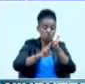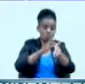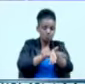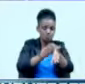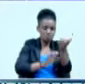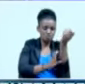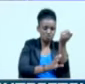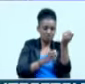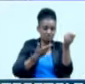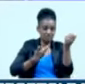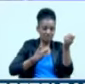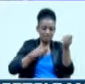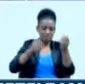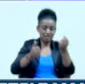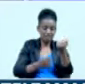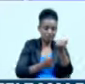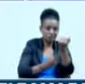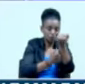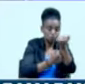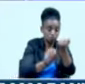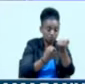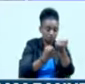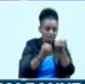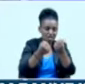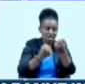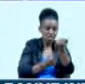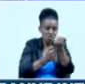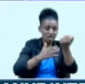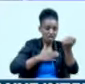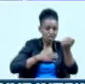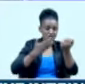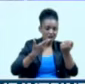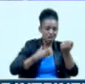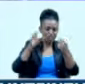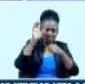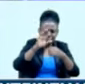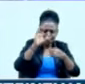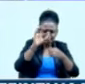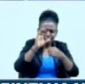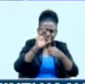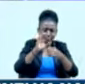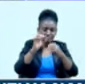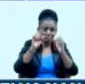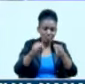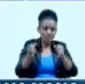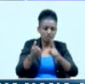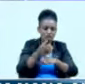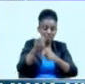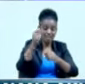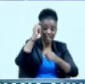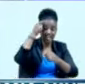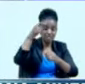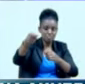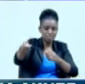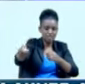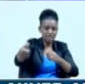ubushobozi mu gihugu ndetse n'abandi baterankunga ariko iyo nkunga yacu nayo turi iri gushakishwa kugira ngo ayo mafaranga aboneke leta